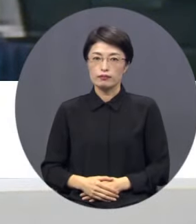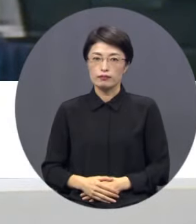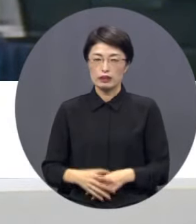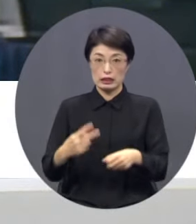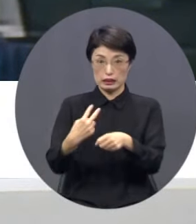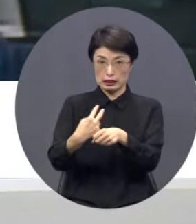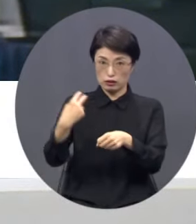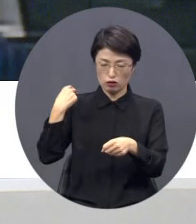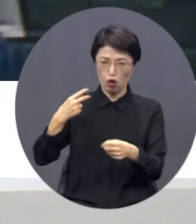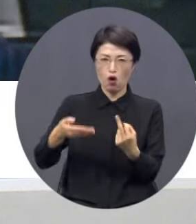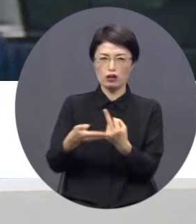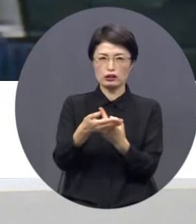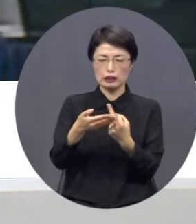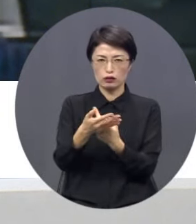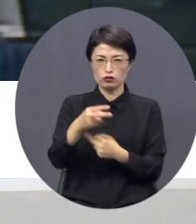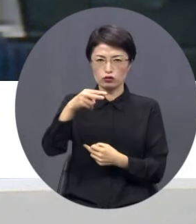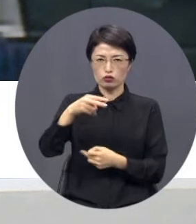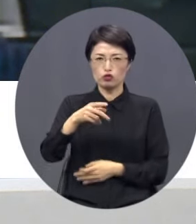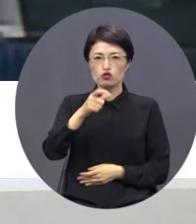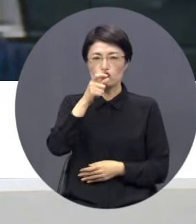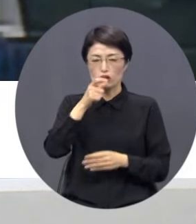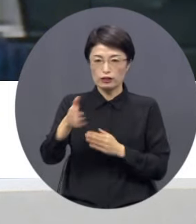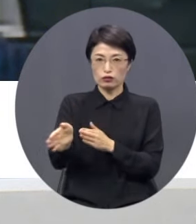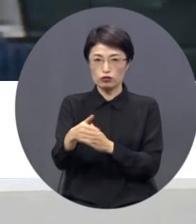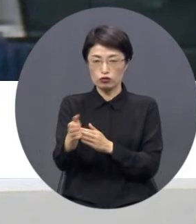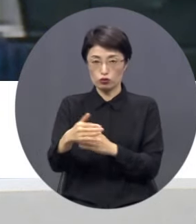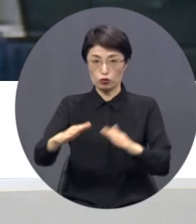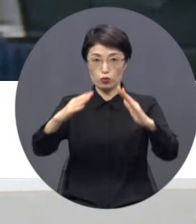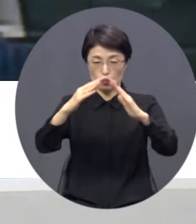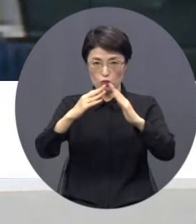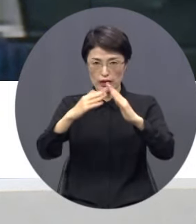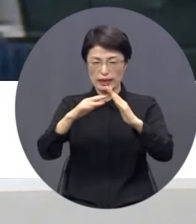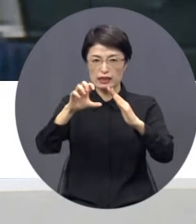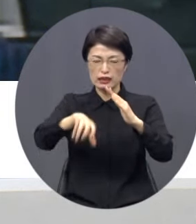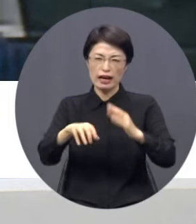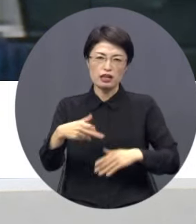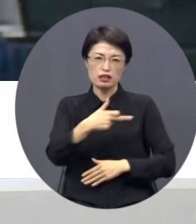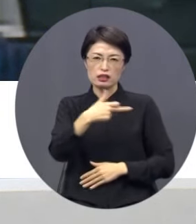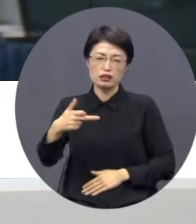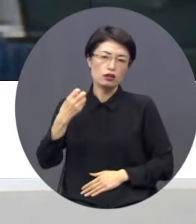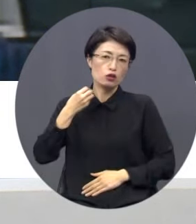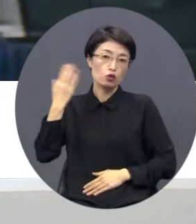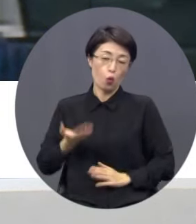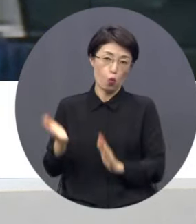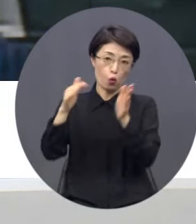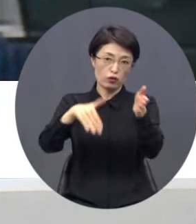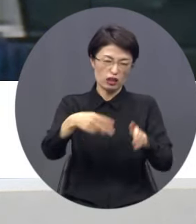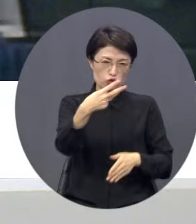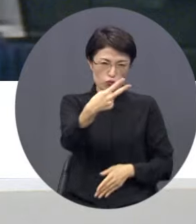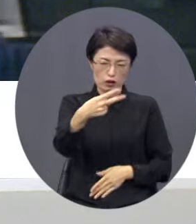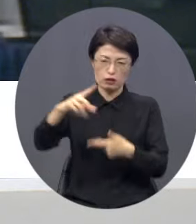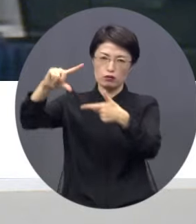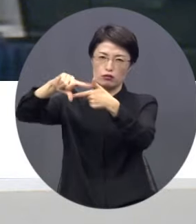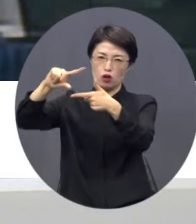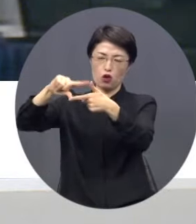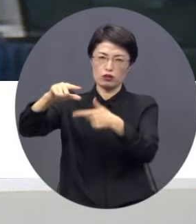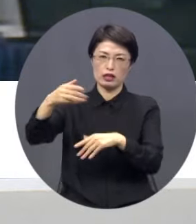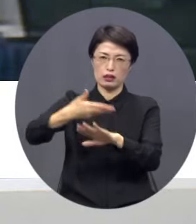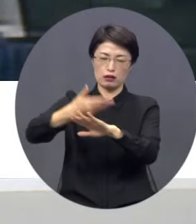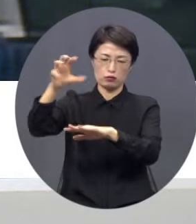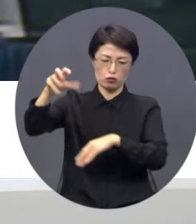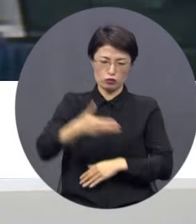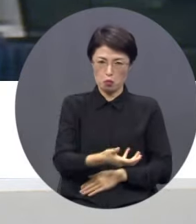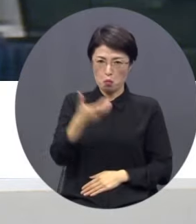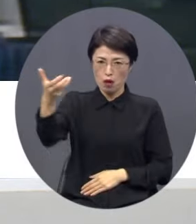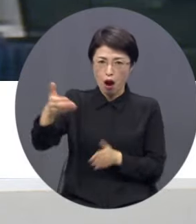2년 전 제주 수족관에 있던 큰 돌고래 두 마리가 경남의 다른 수족관으로 몰래 옮겨진 사실이 제주